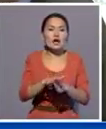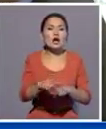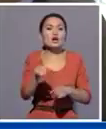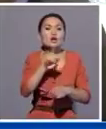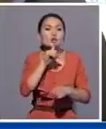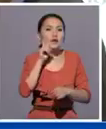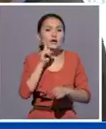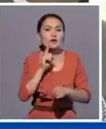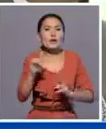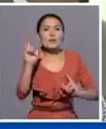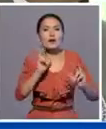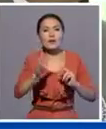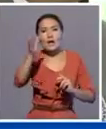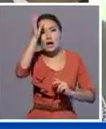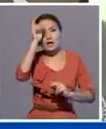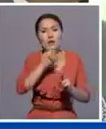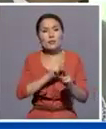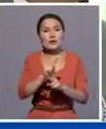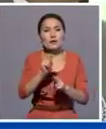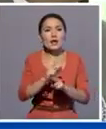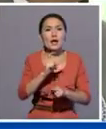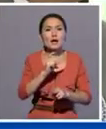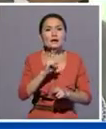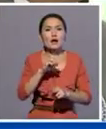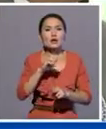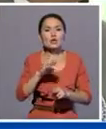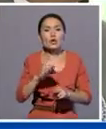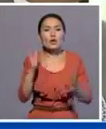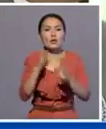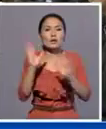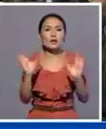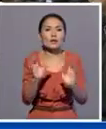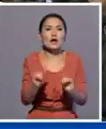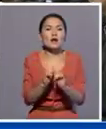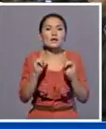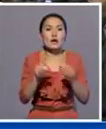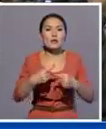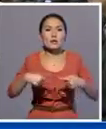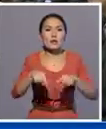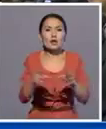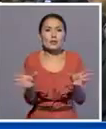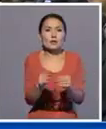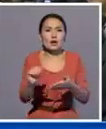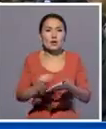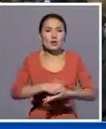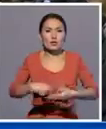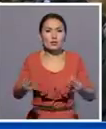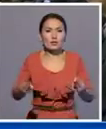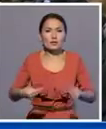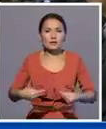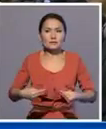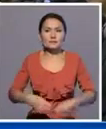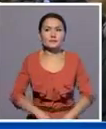Жасыл академия ғылыми білім беру орталығы мен Эскато қоршаған орта даму департамент арасында ынтымақтастық туралы меморандумға қол